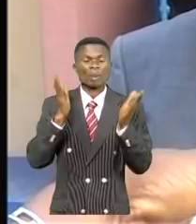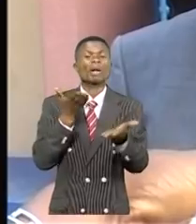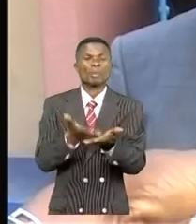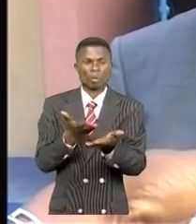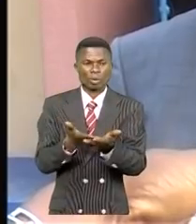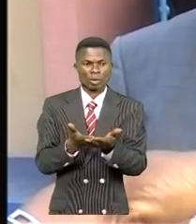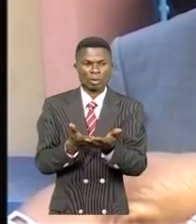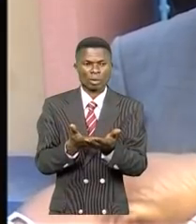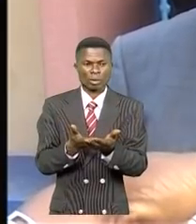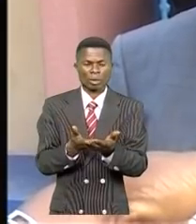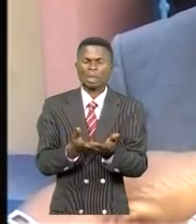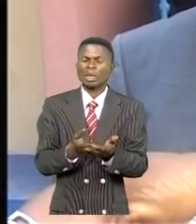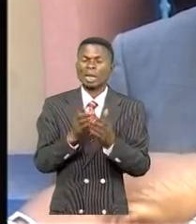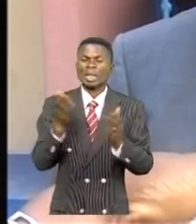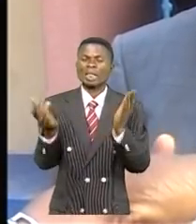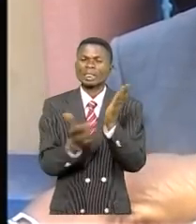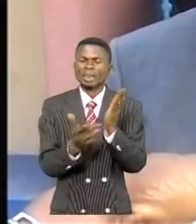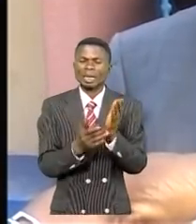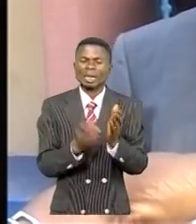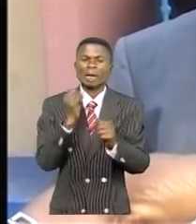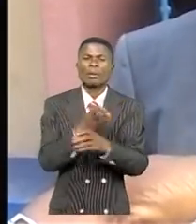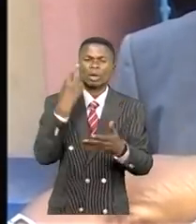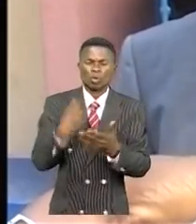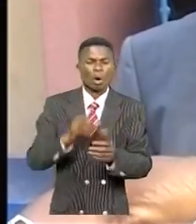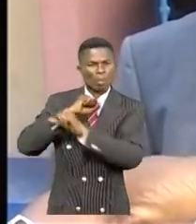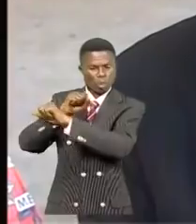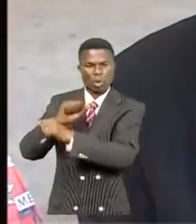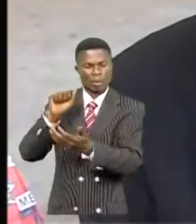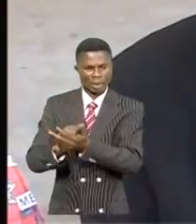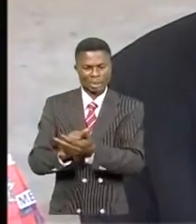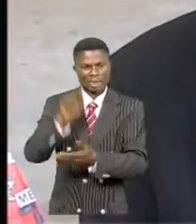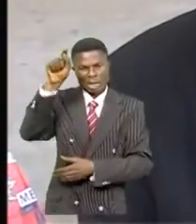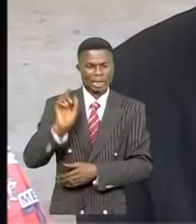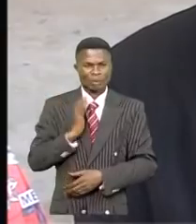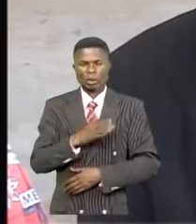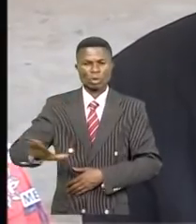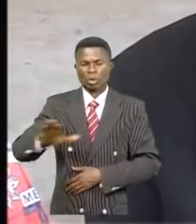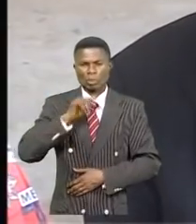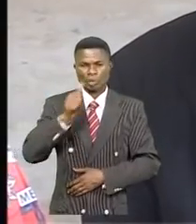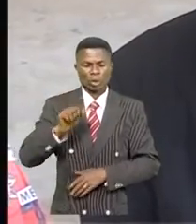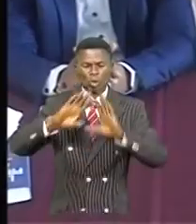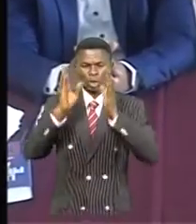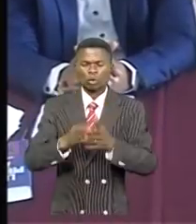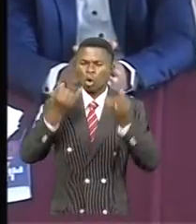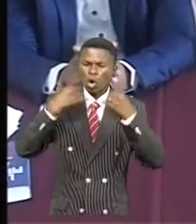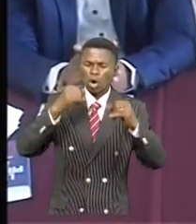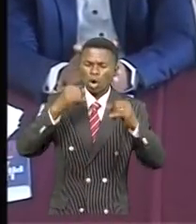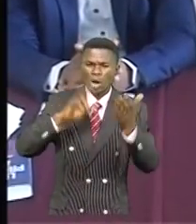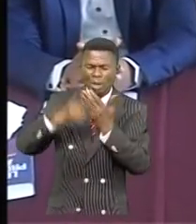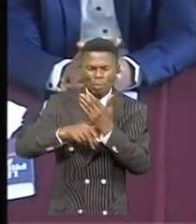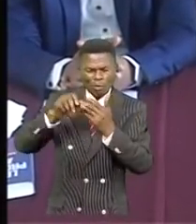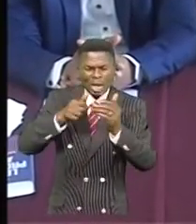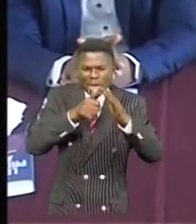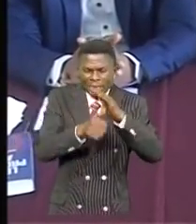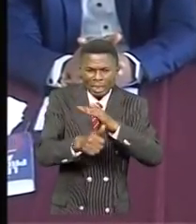quelle stratégie il faut mettre en place pour essayer de stopper cette barbarie. Malgré toutes les dénonciations de ces plans machiavéliques,